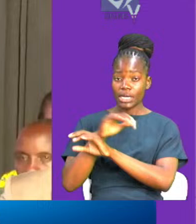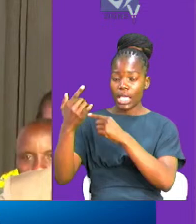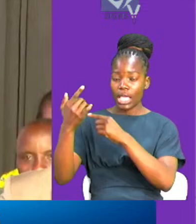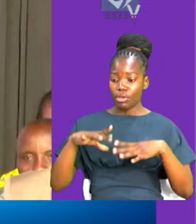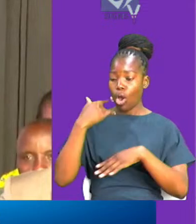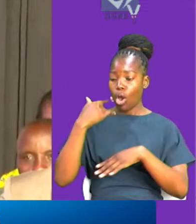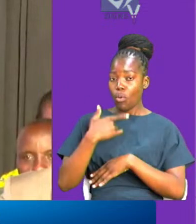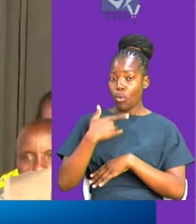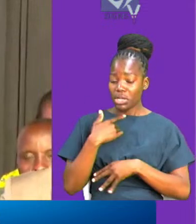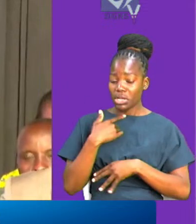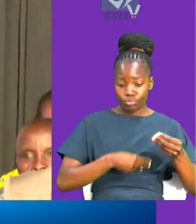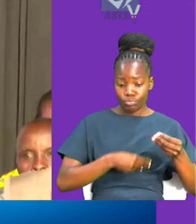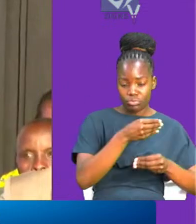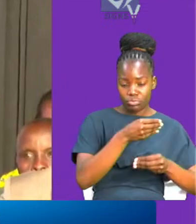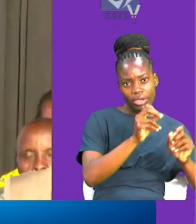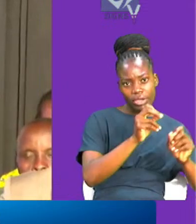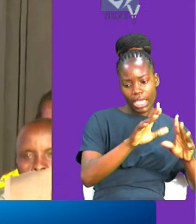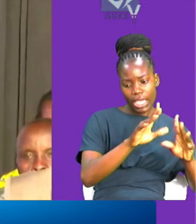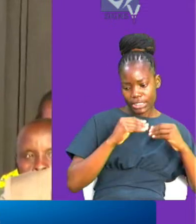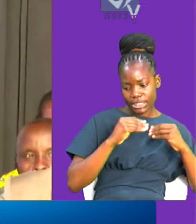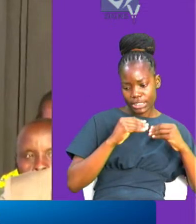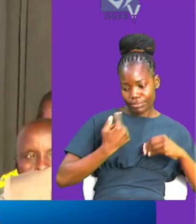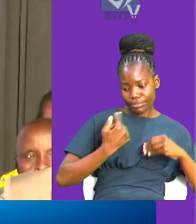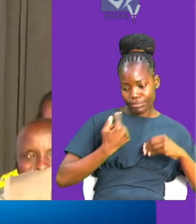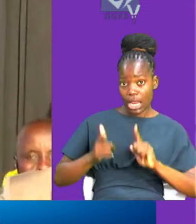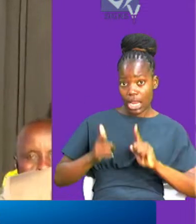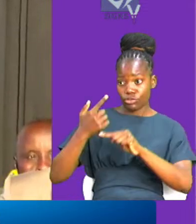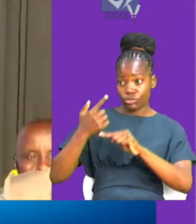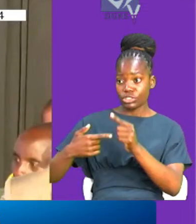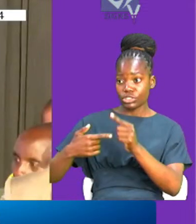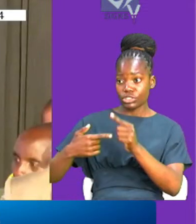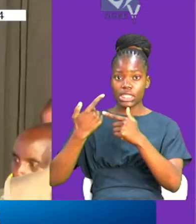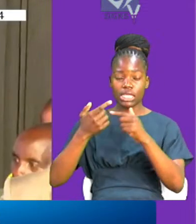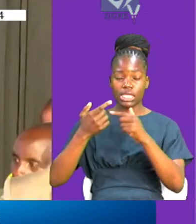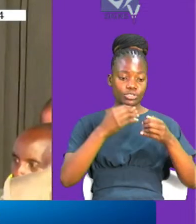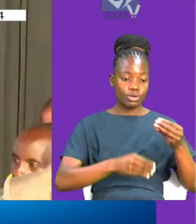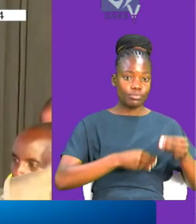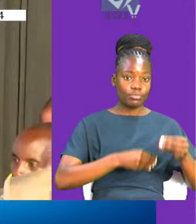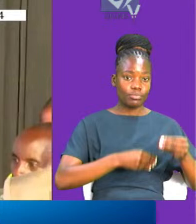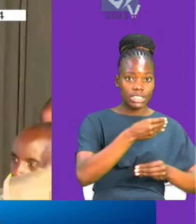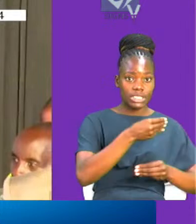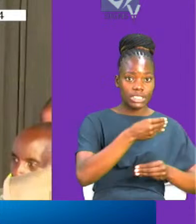him, mutukubalie, we allow him to succeed, then you can succeed him. Nyinyi vijana,